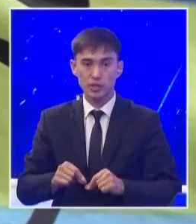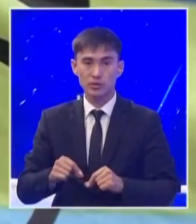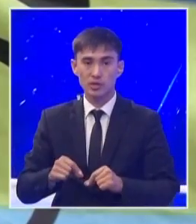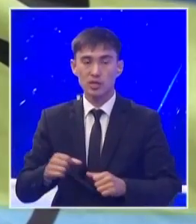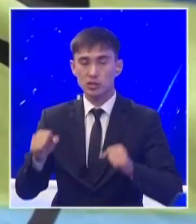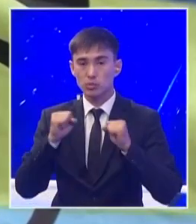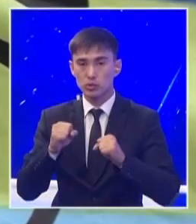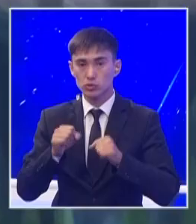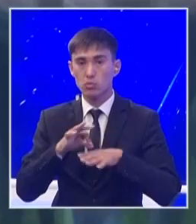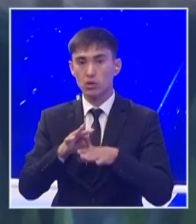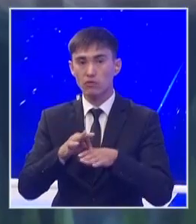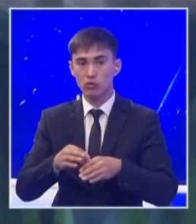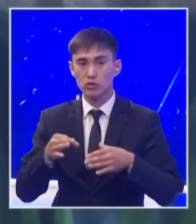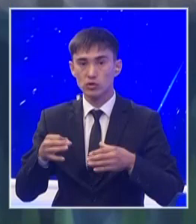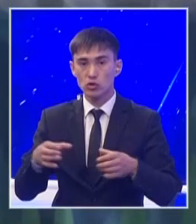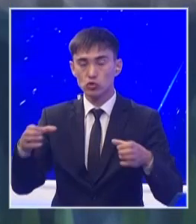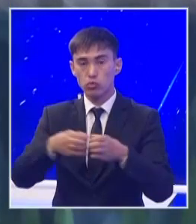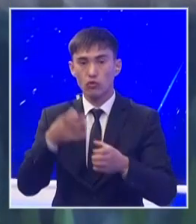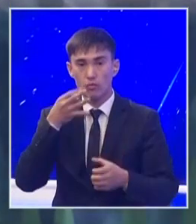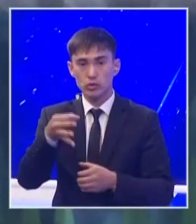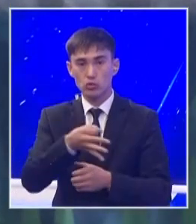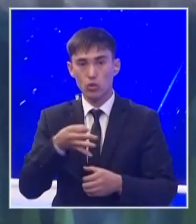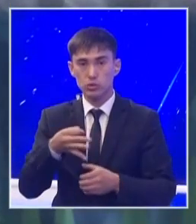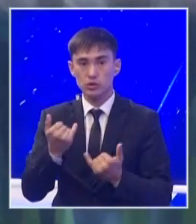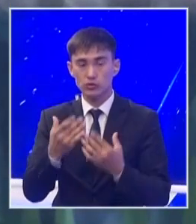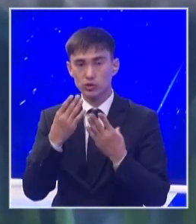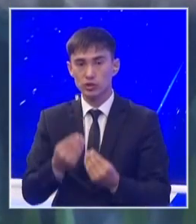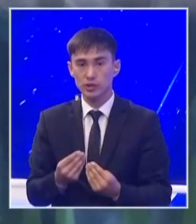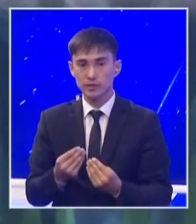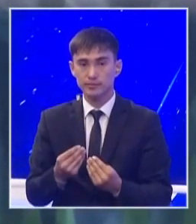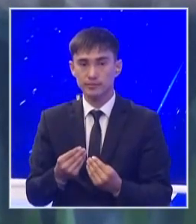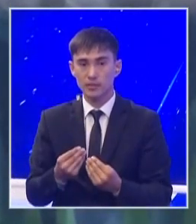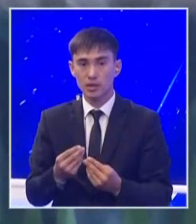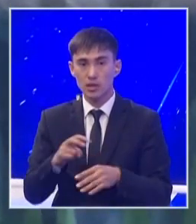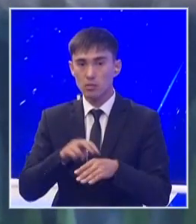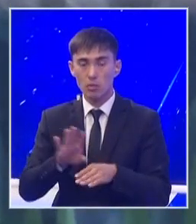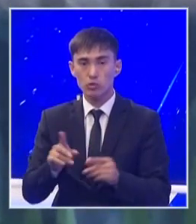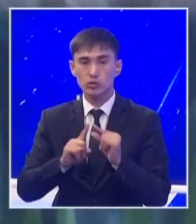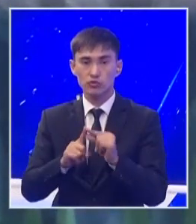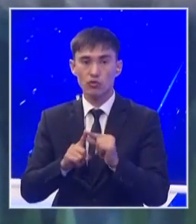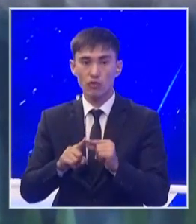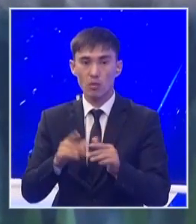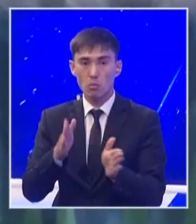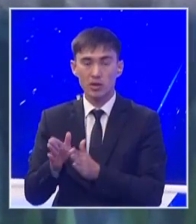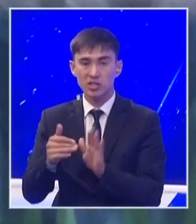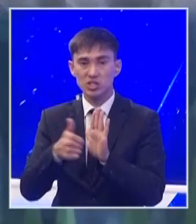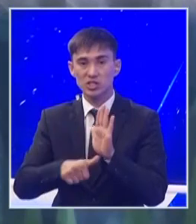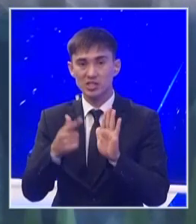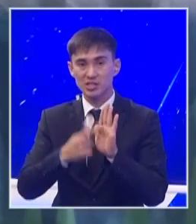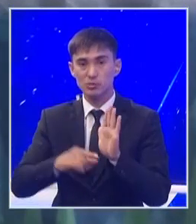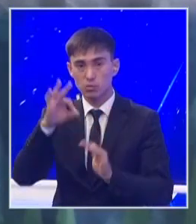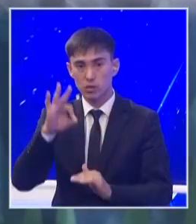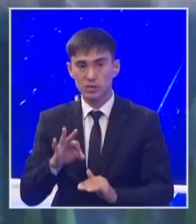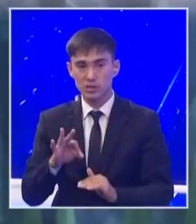Идущие спортсмены проводят сборы именно в Алматинской области. На сегодняшний день, не побоюсь этого слова, порядка